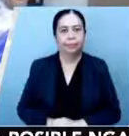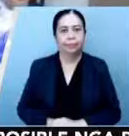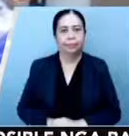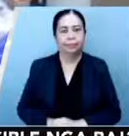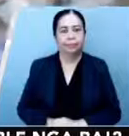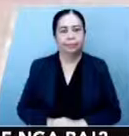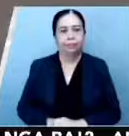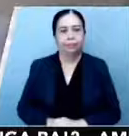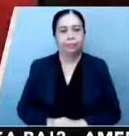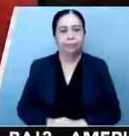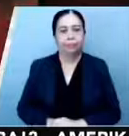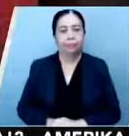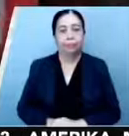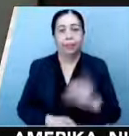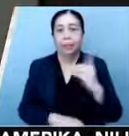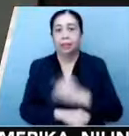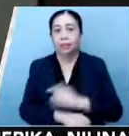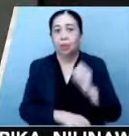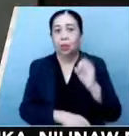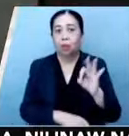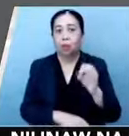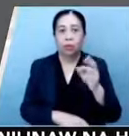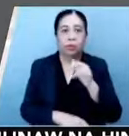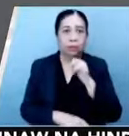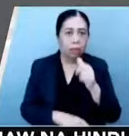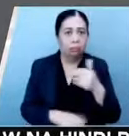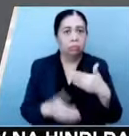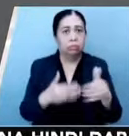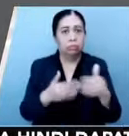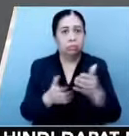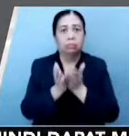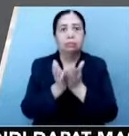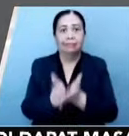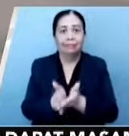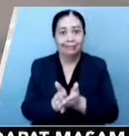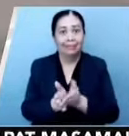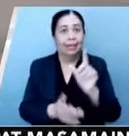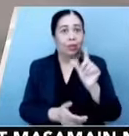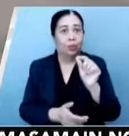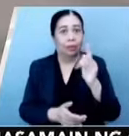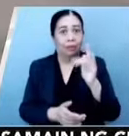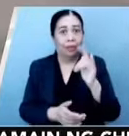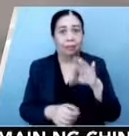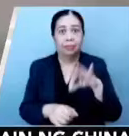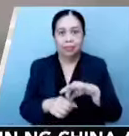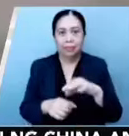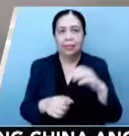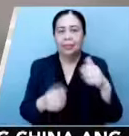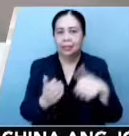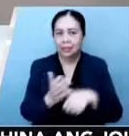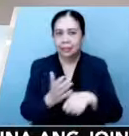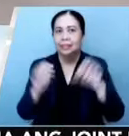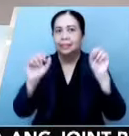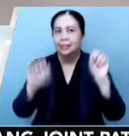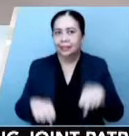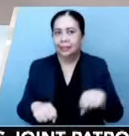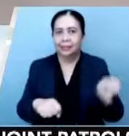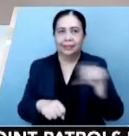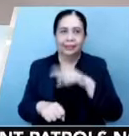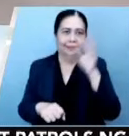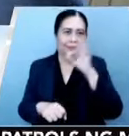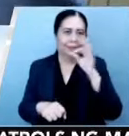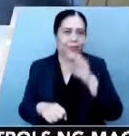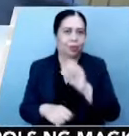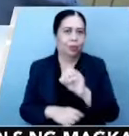Day off Manila o hindi, o kahit nga nasa barko pa, sa 2025 elections, inaasahang makakaboto na mga kababayan nating